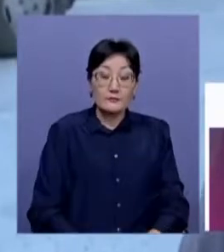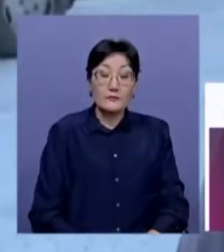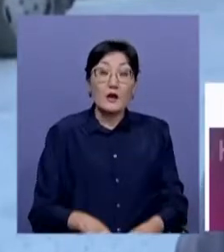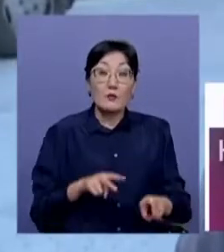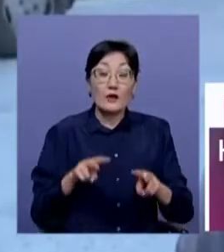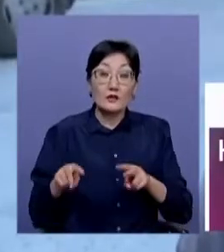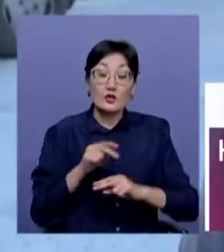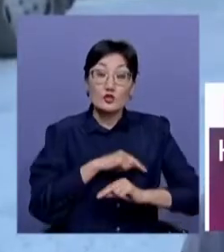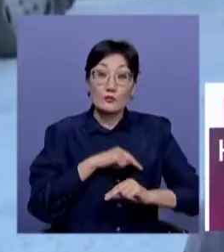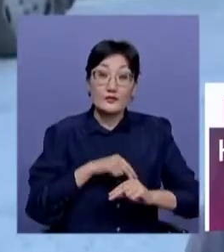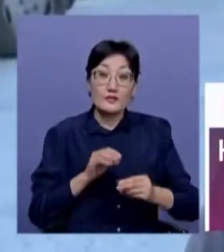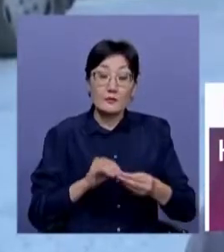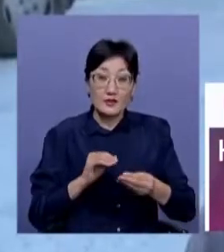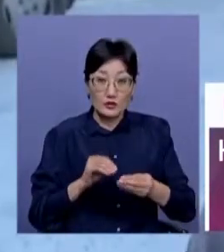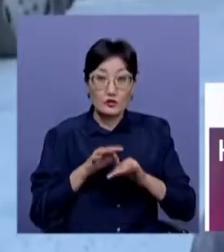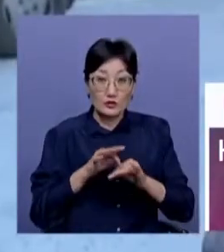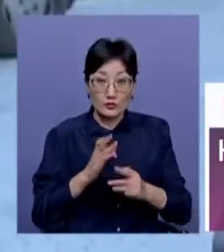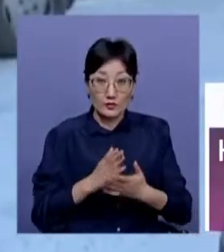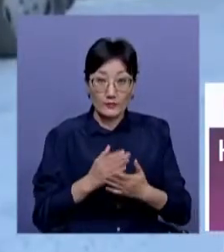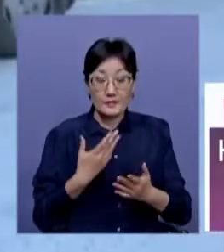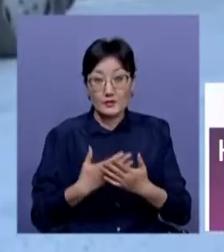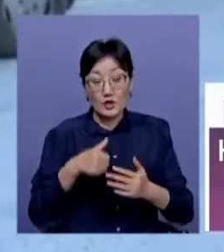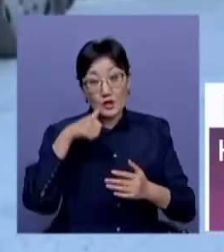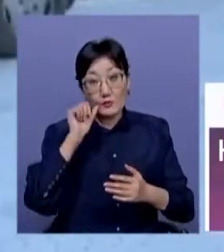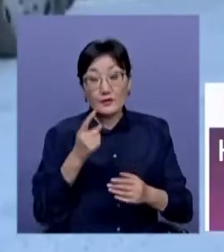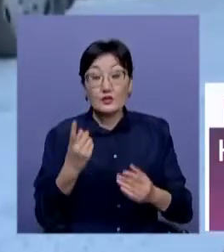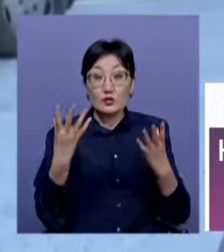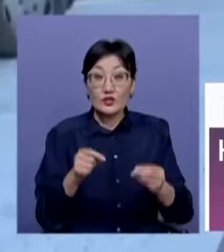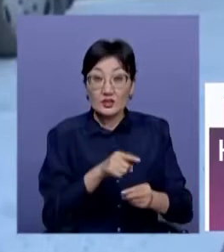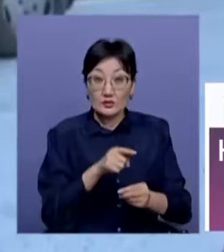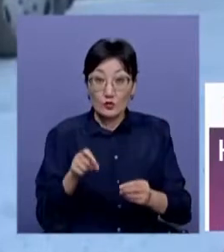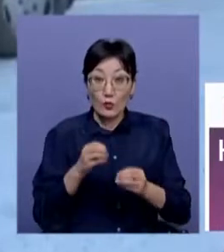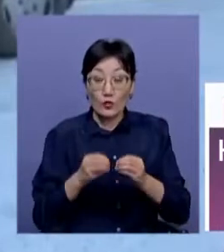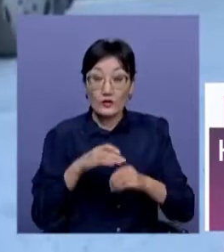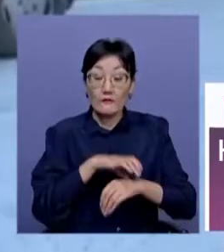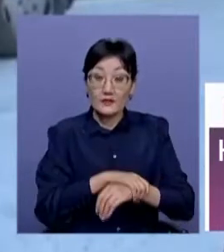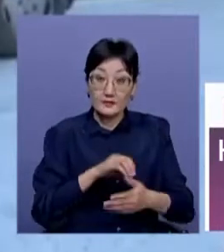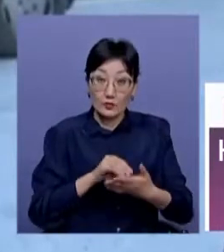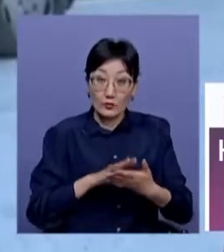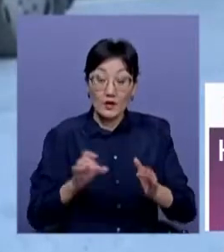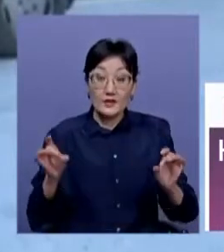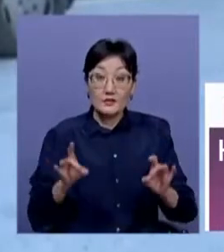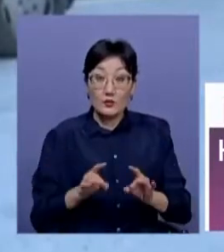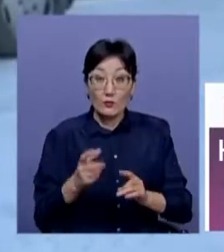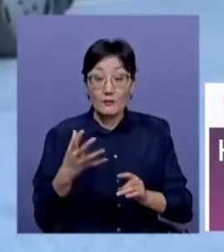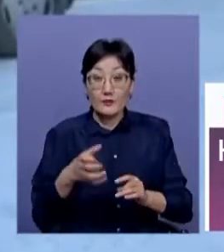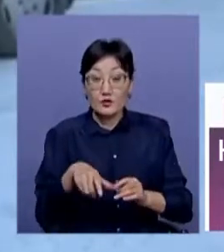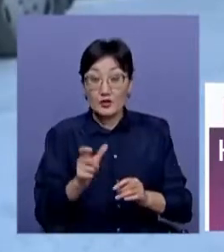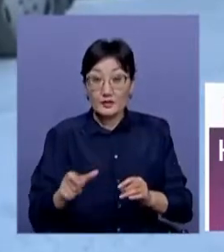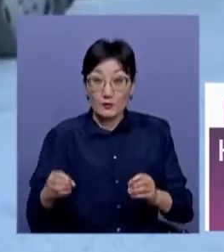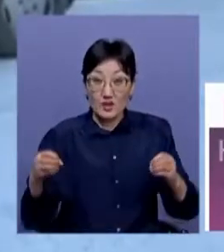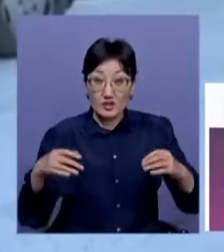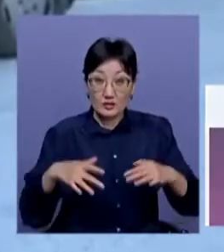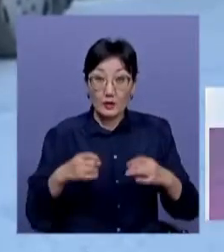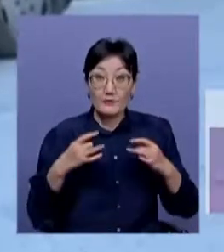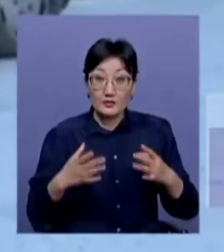Бақылау жұмыстарын барынша жиі жүргізіп жатырмыз. Мәселен, кеше бір күннің өзінде 10 дерек тіркелді. Тойханаларда 500 адамға дейін жиналып